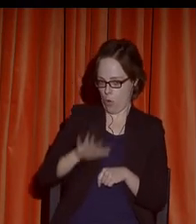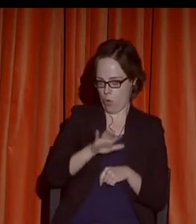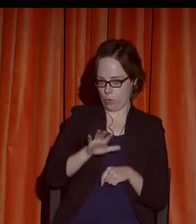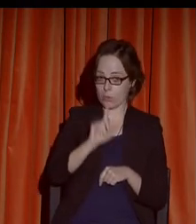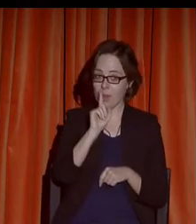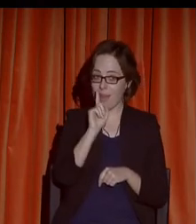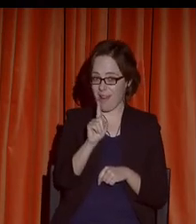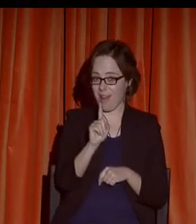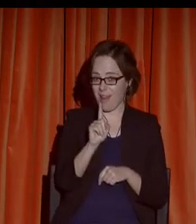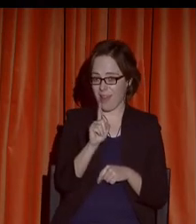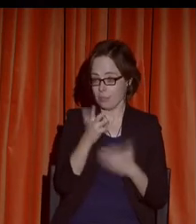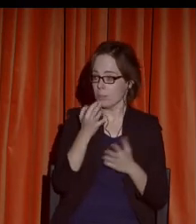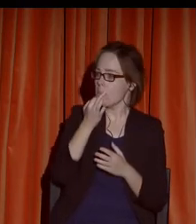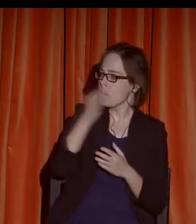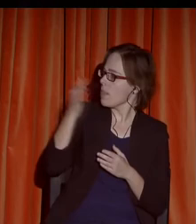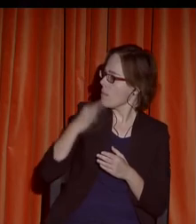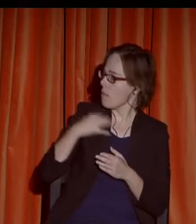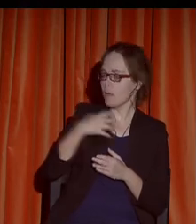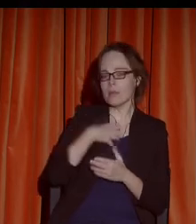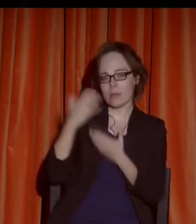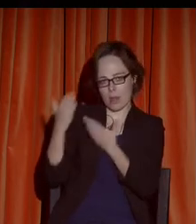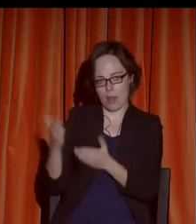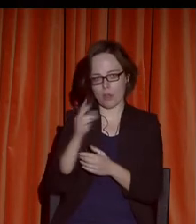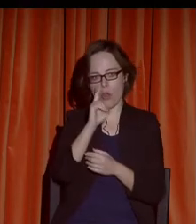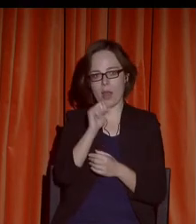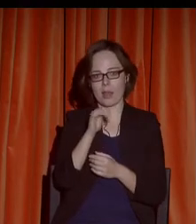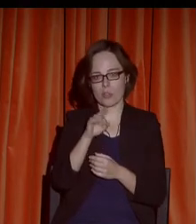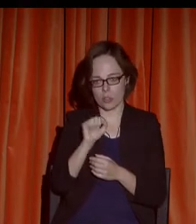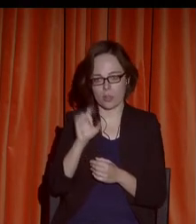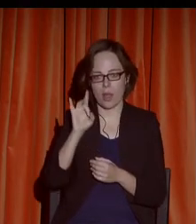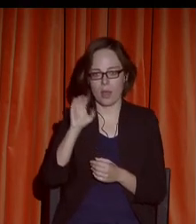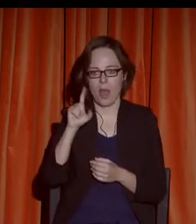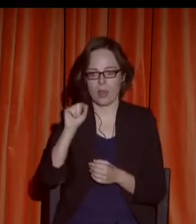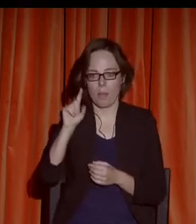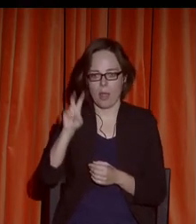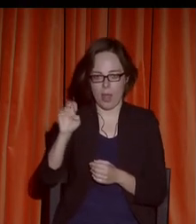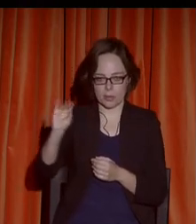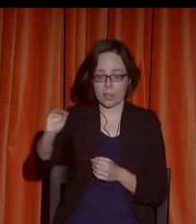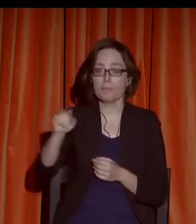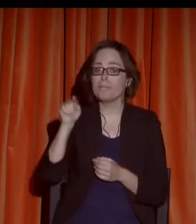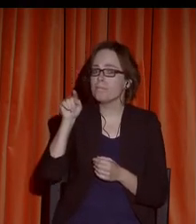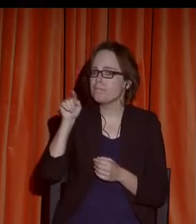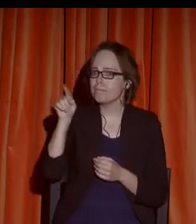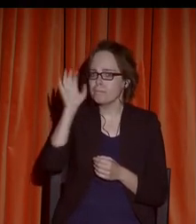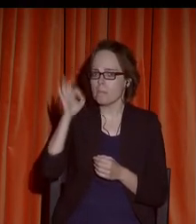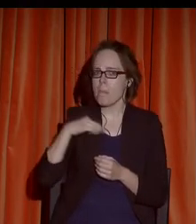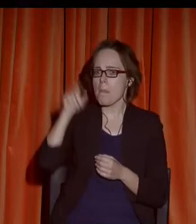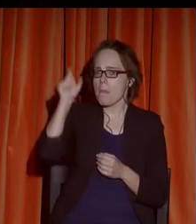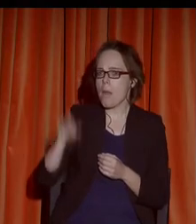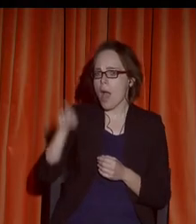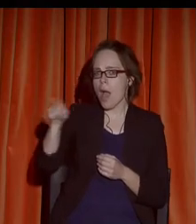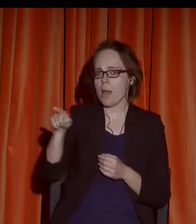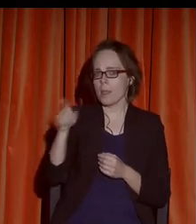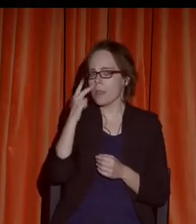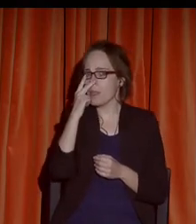to pytanie do pani dyrektor Katarzyny Gardabchadze. Pani ma ogląd sytuacji